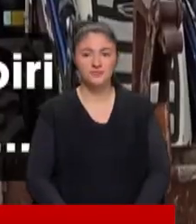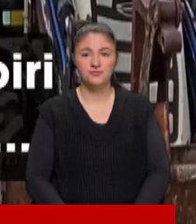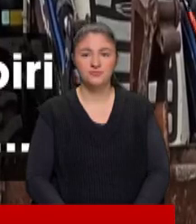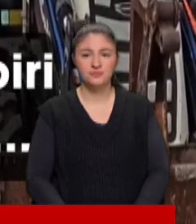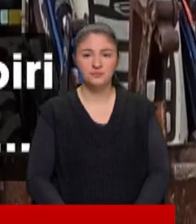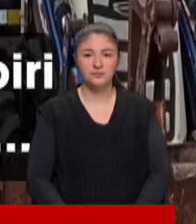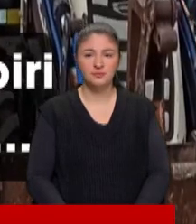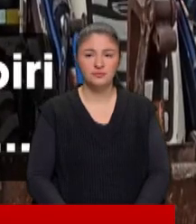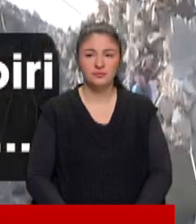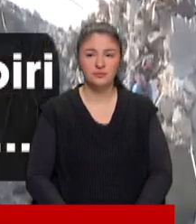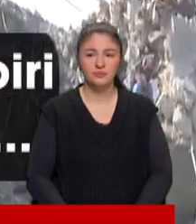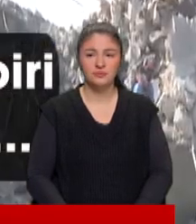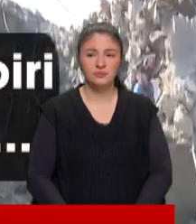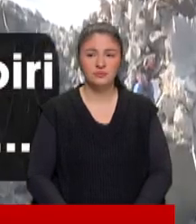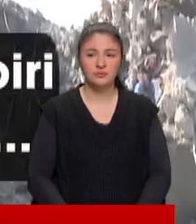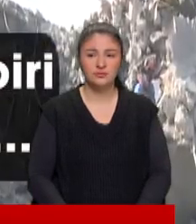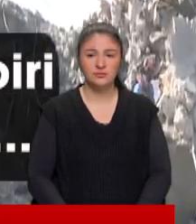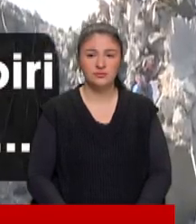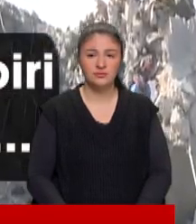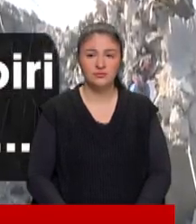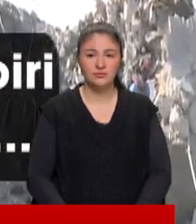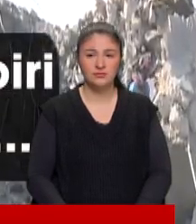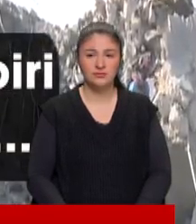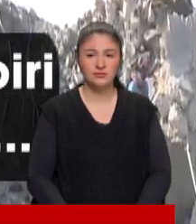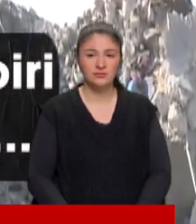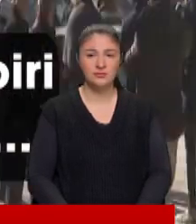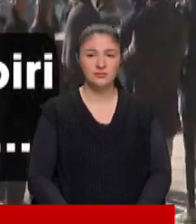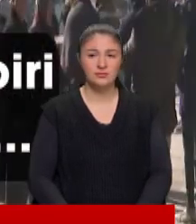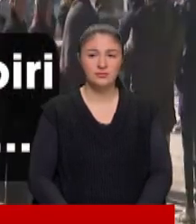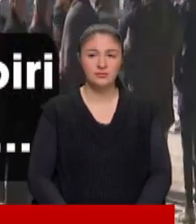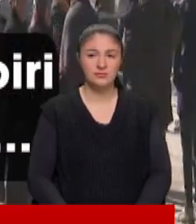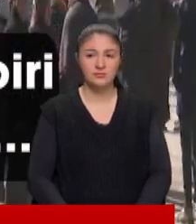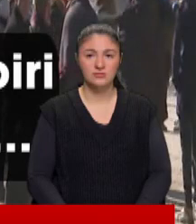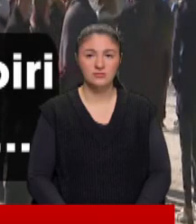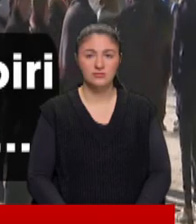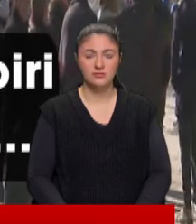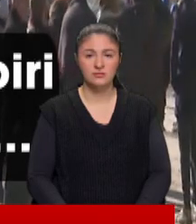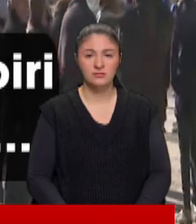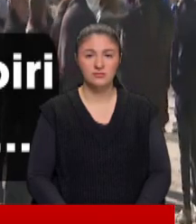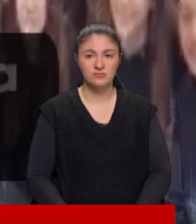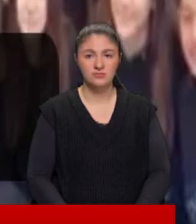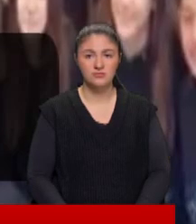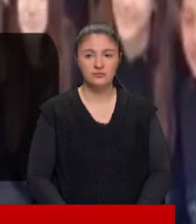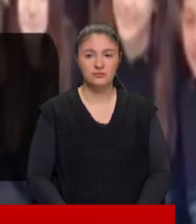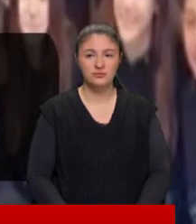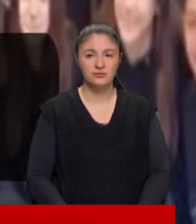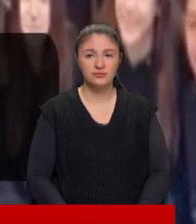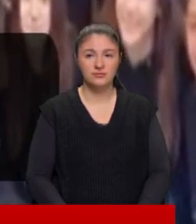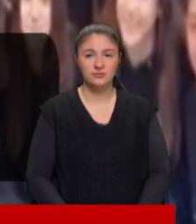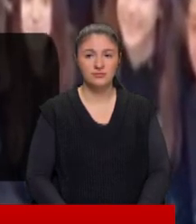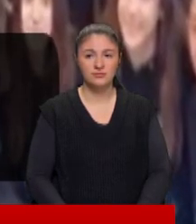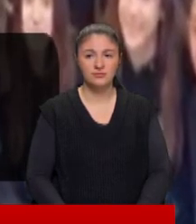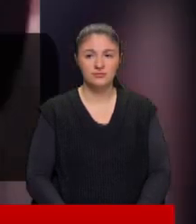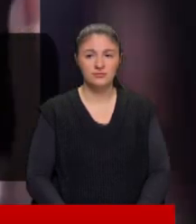6 Şubat depreminde İSİAS Otel enkazından çıkan biri olarak binanın sağlam olmadığını zaten biliyordum. Beton kalitesi bariz